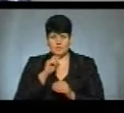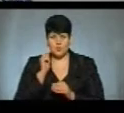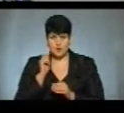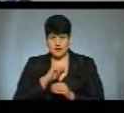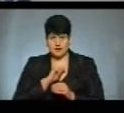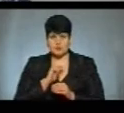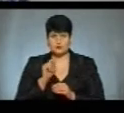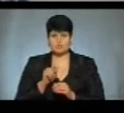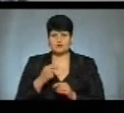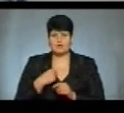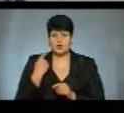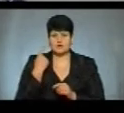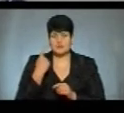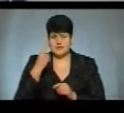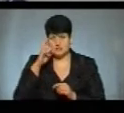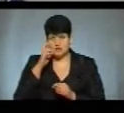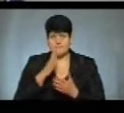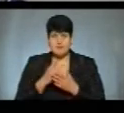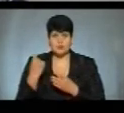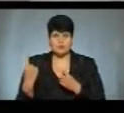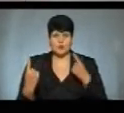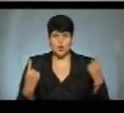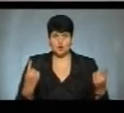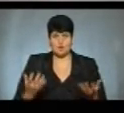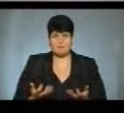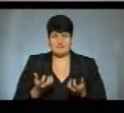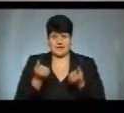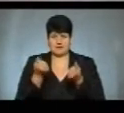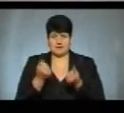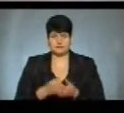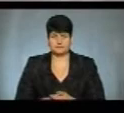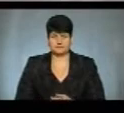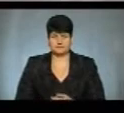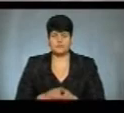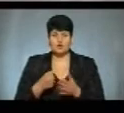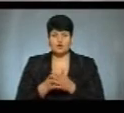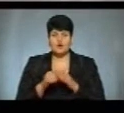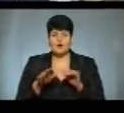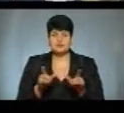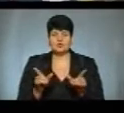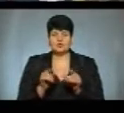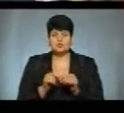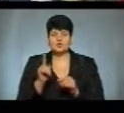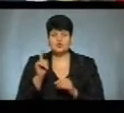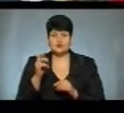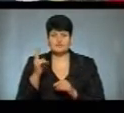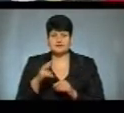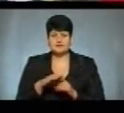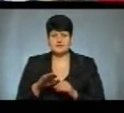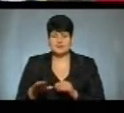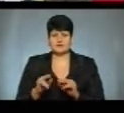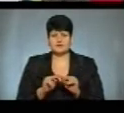що ми одна держава, ми маємо один одного підтримувати. До акції долучилися майже 120 учнів і